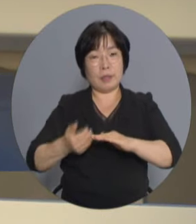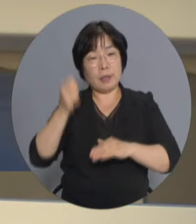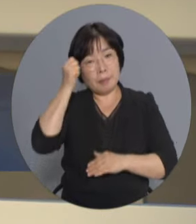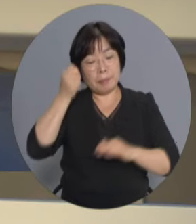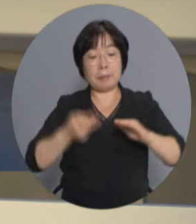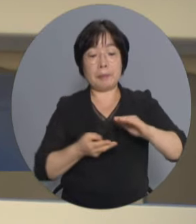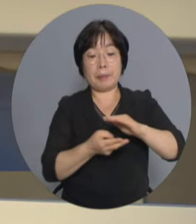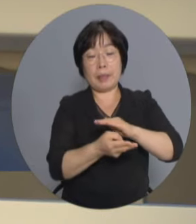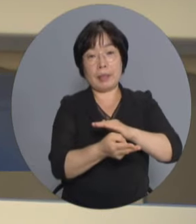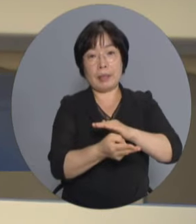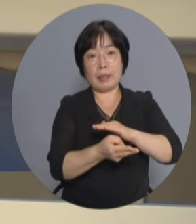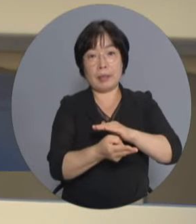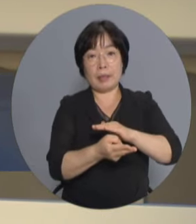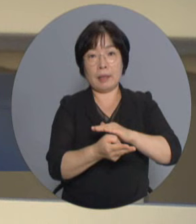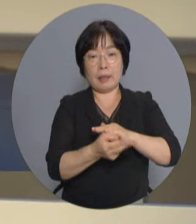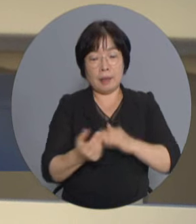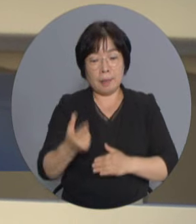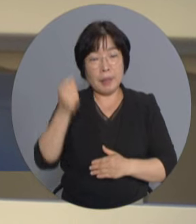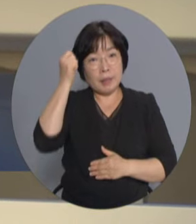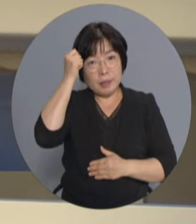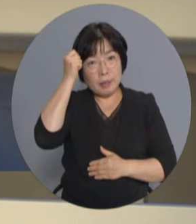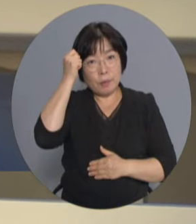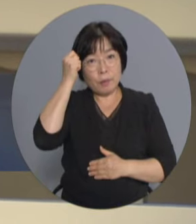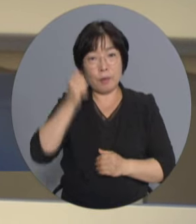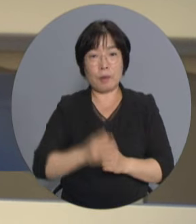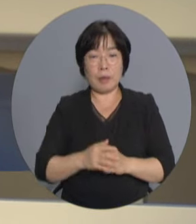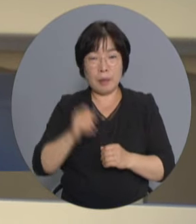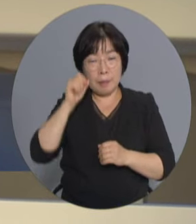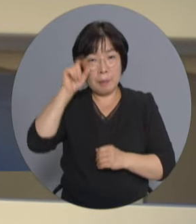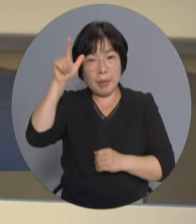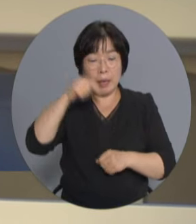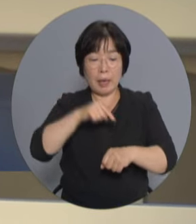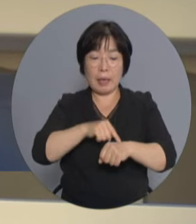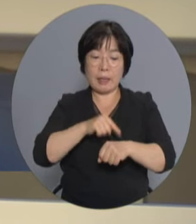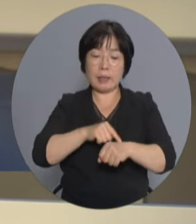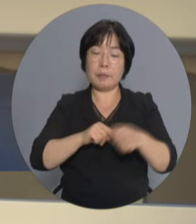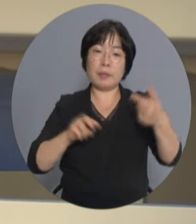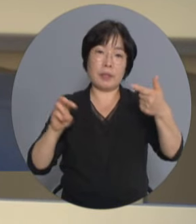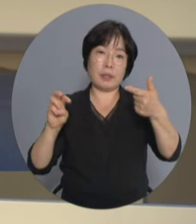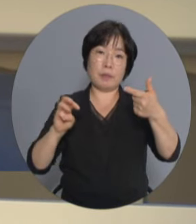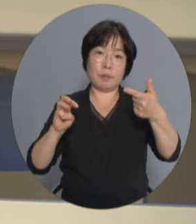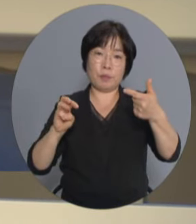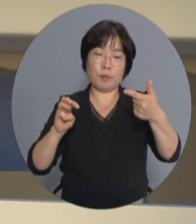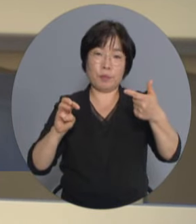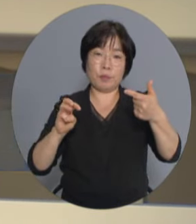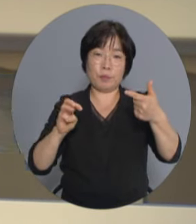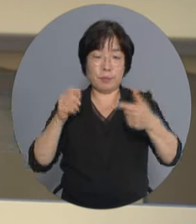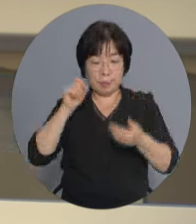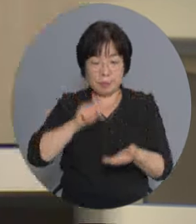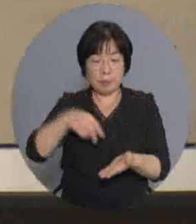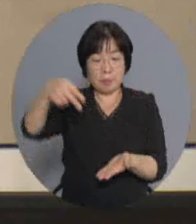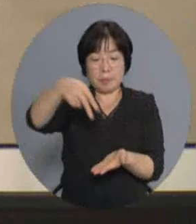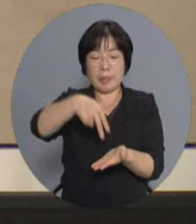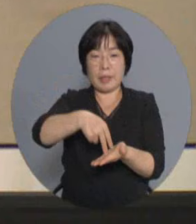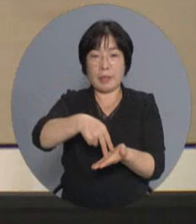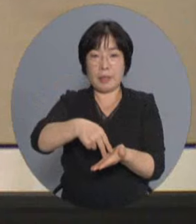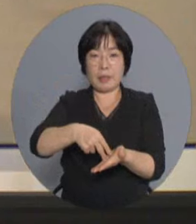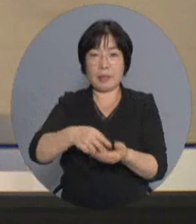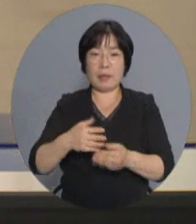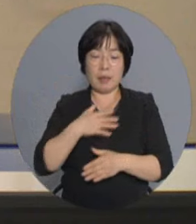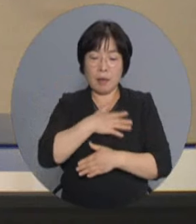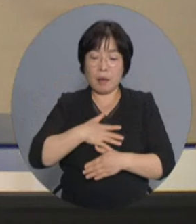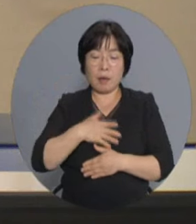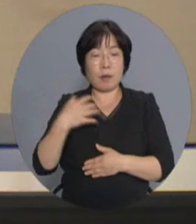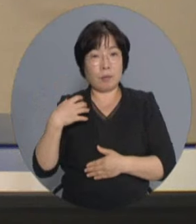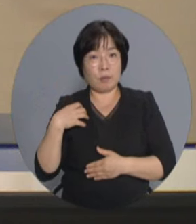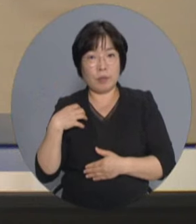잠을 자자 생각하고 일찍 자고 있고 일어나는 것도 아침 6시 반에 일어날 수 있게. 지금 좀 심적인